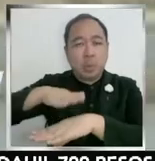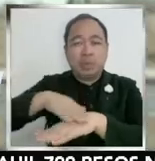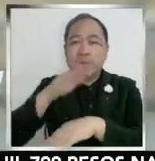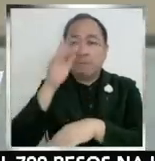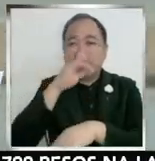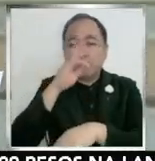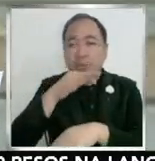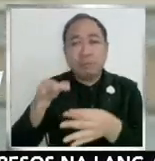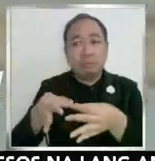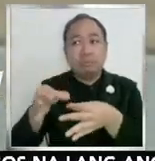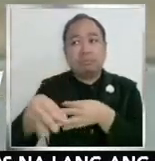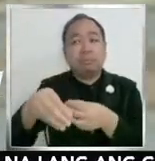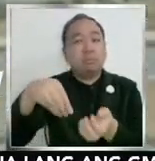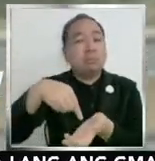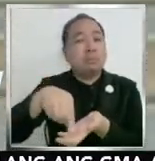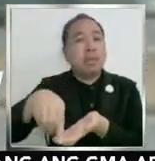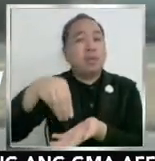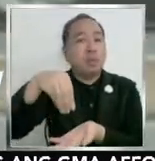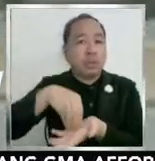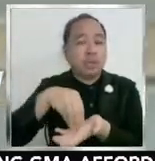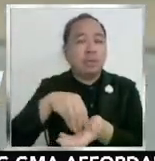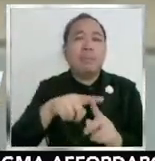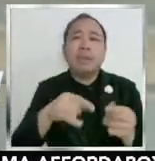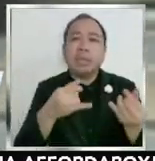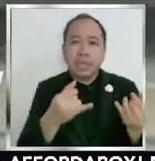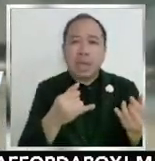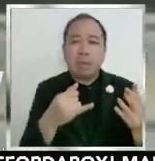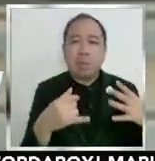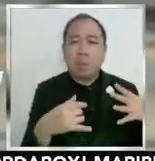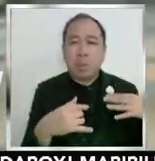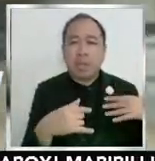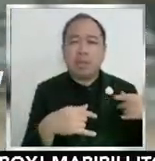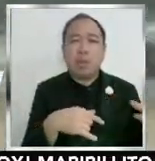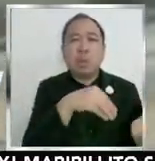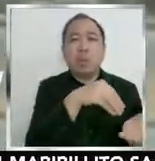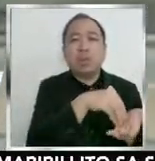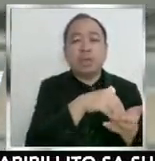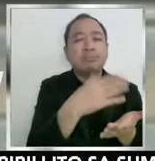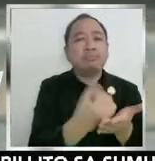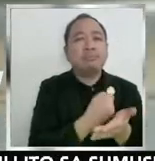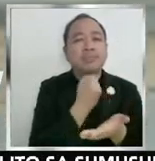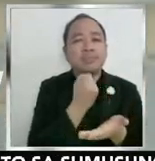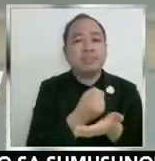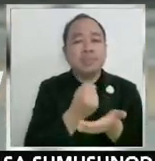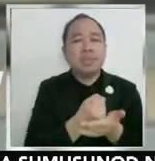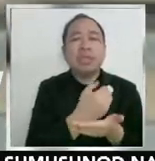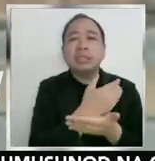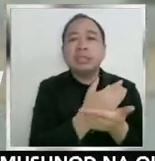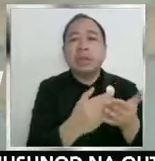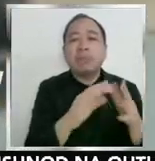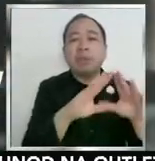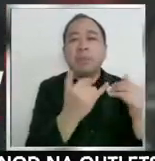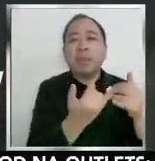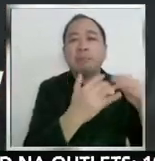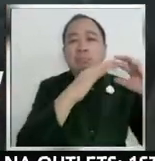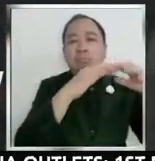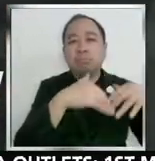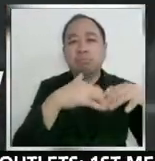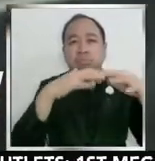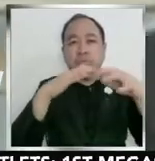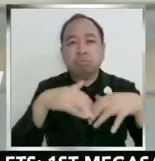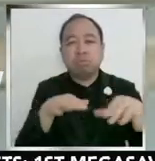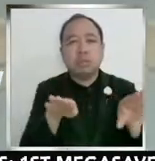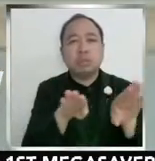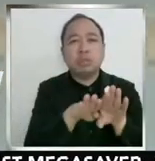utang, hinihintay namang mabayaran ang utang na sweldo ng mga naluging kumpanya sa Saudi sa libu-libong Pinoy